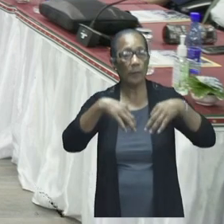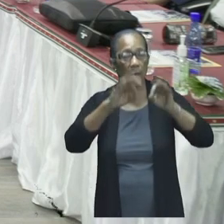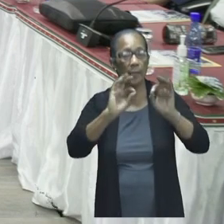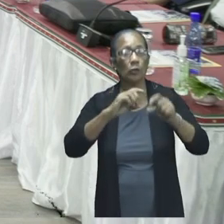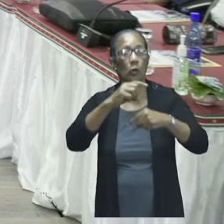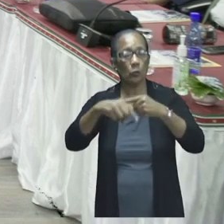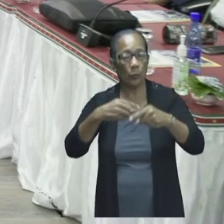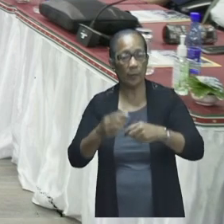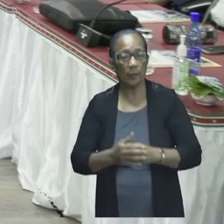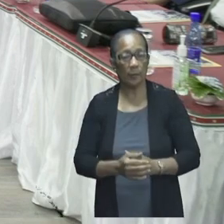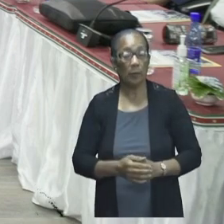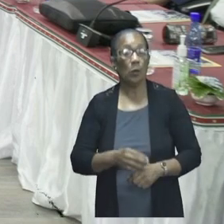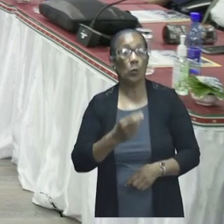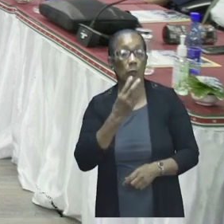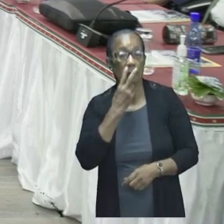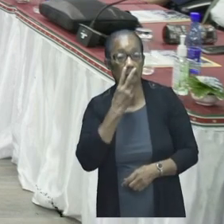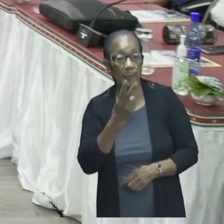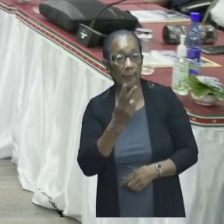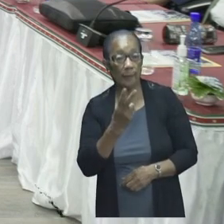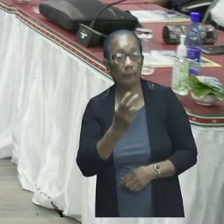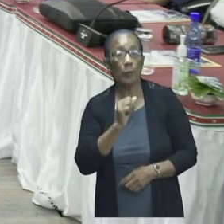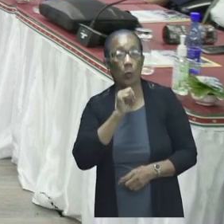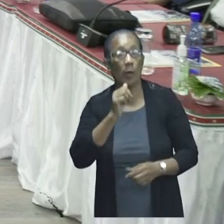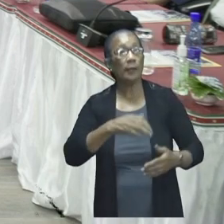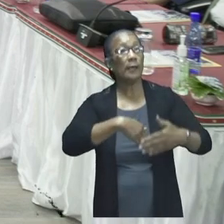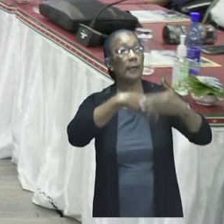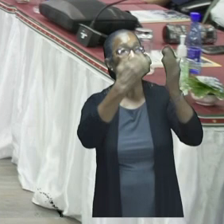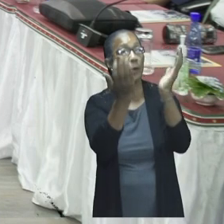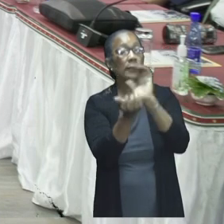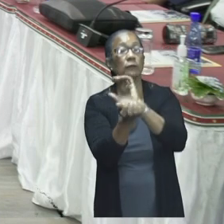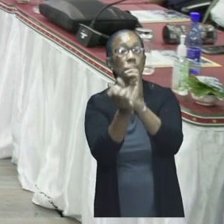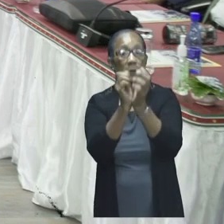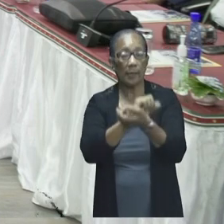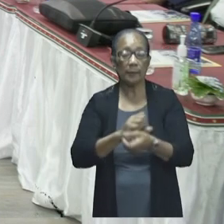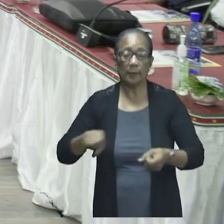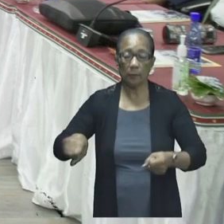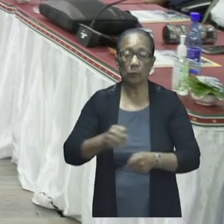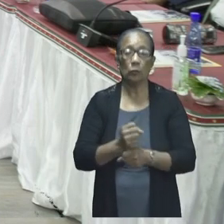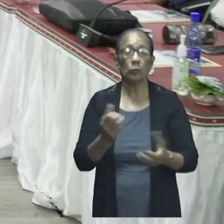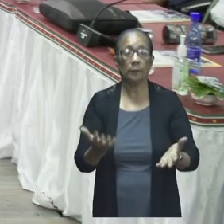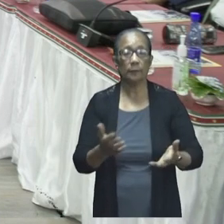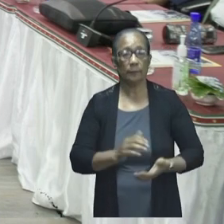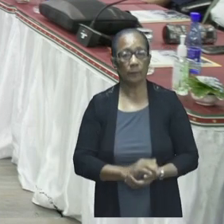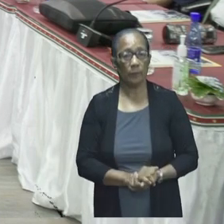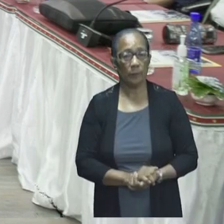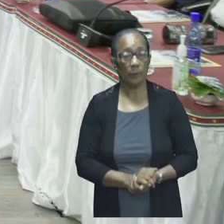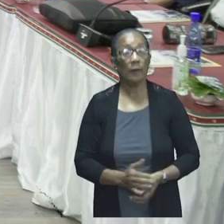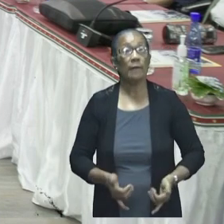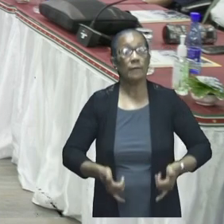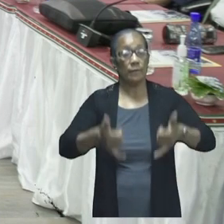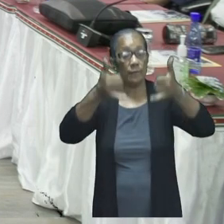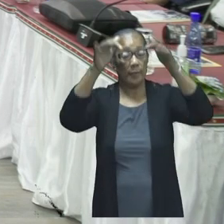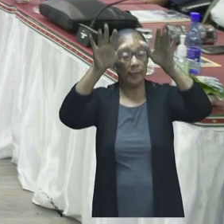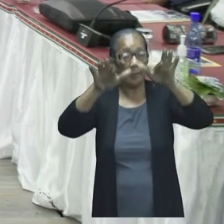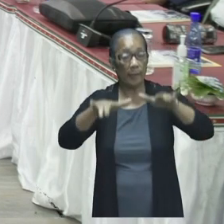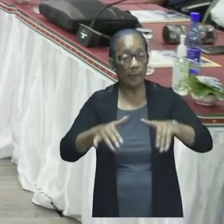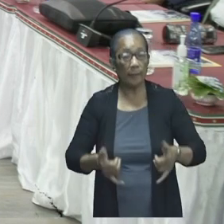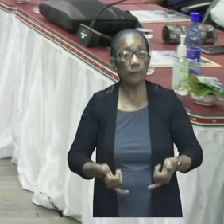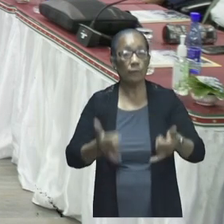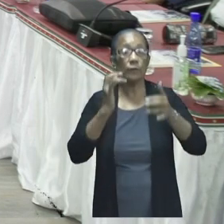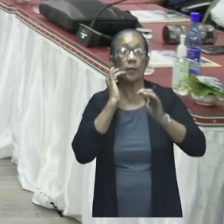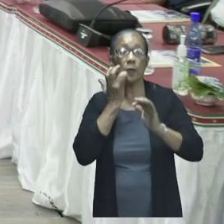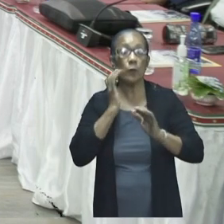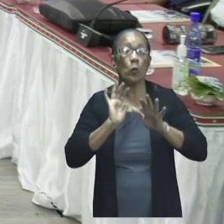maar we zien namelijk wat die klimaatsverandering meebrengt veel regen veel water